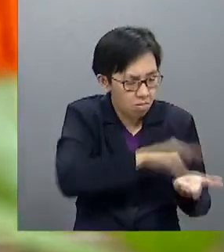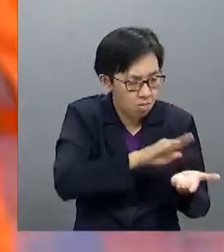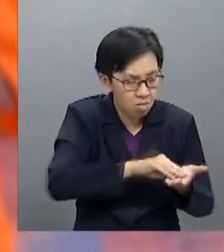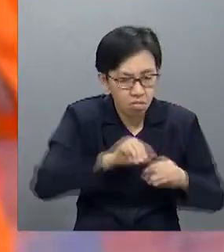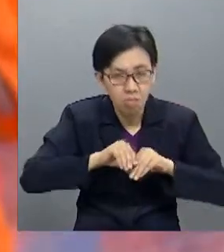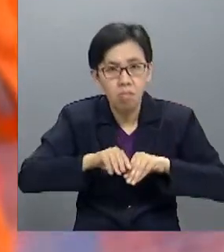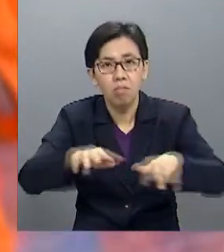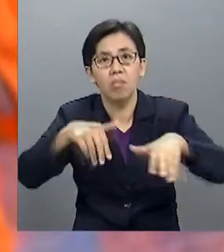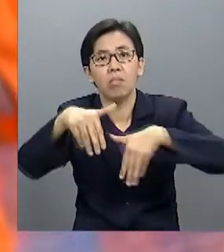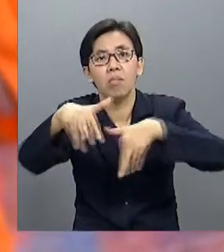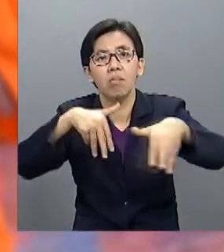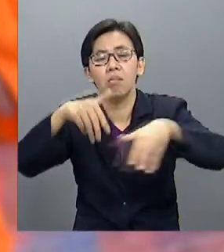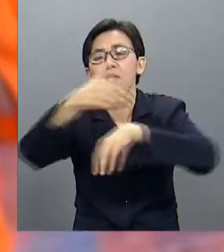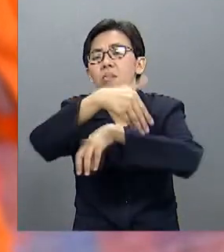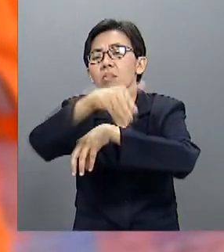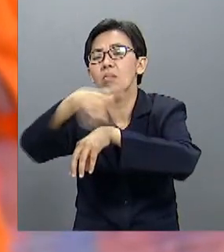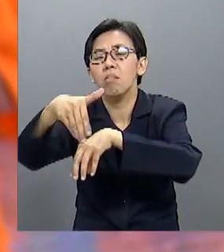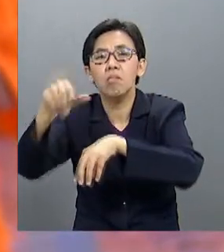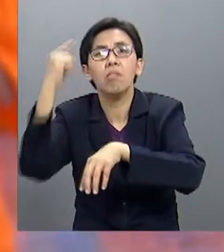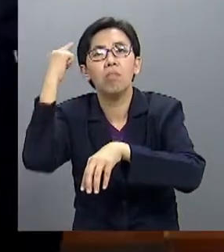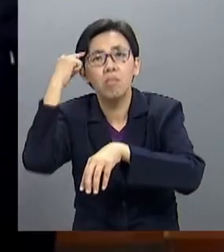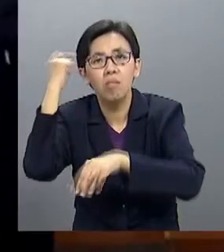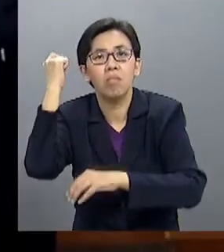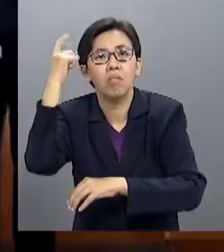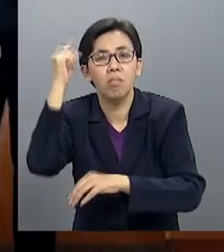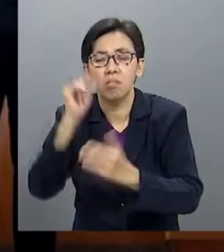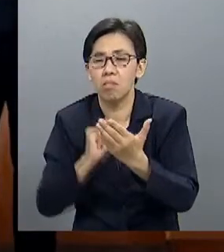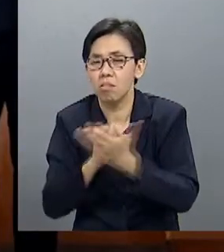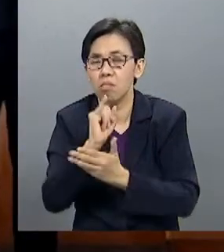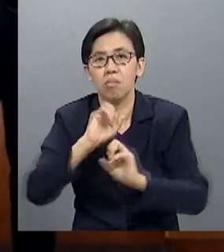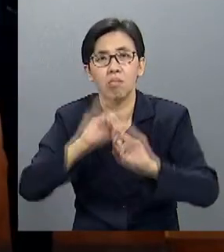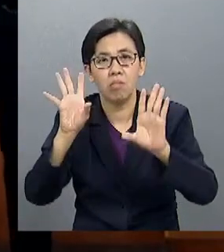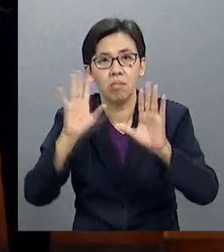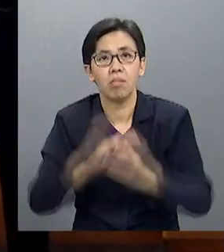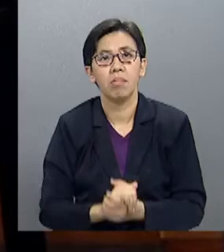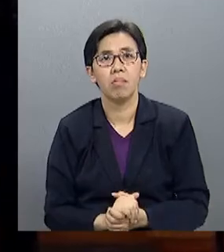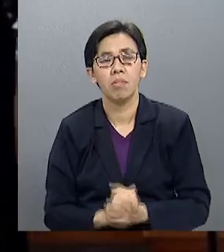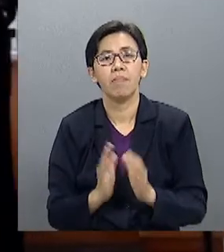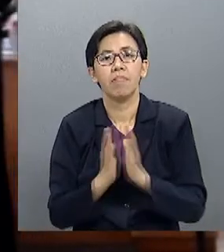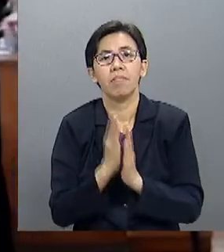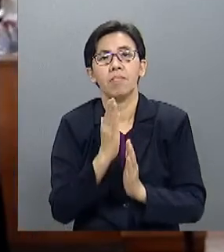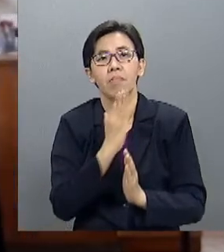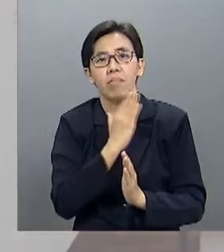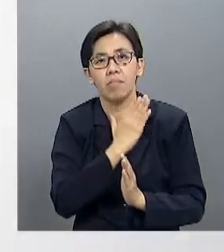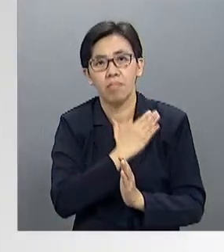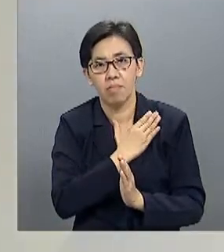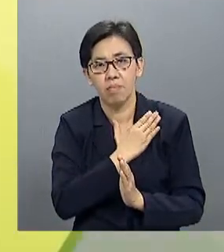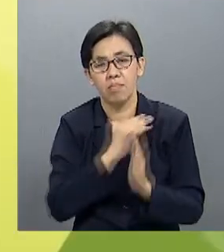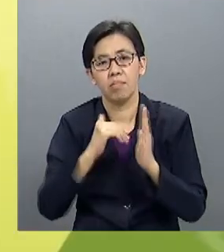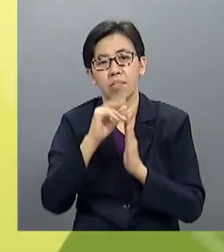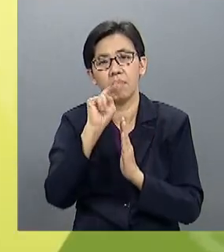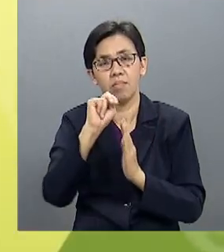ภายนอกในเข้าใจอย่างถูกต้องครับภาคนักสื่อสารจังหวัดน่านรายงาน